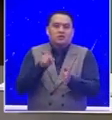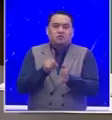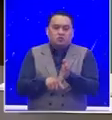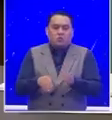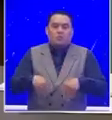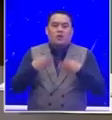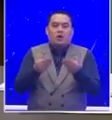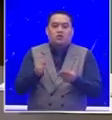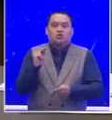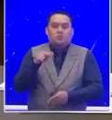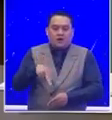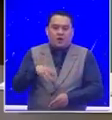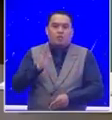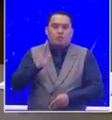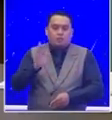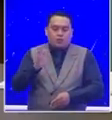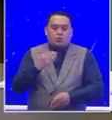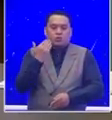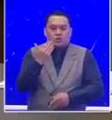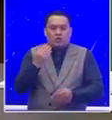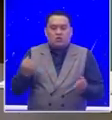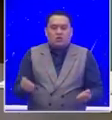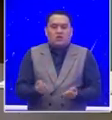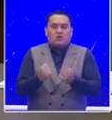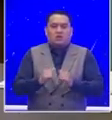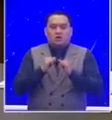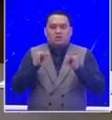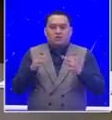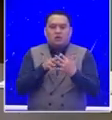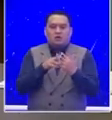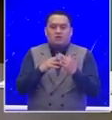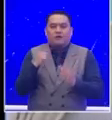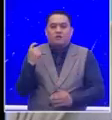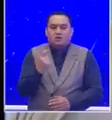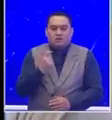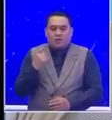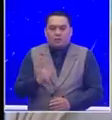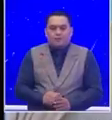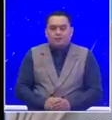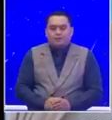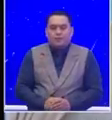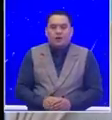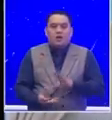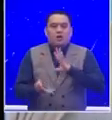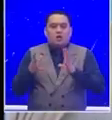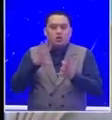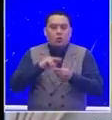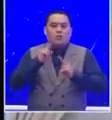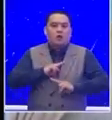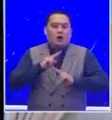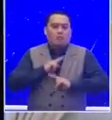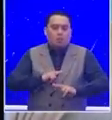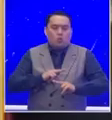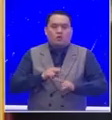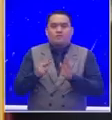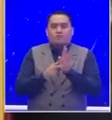В период ЧП это станет толчком для дальнейшего развития сельского хозяйства. Итогом работы заседания правительства стала